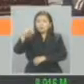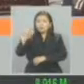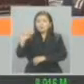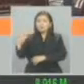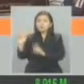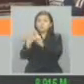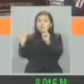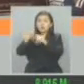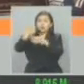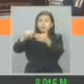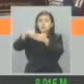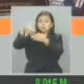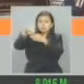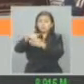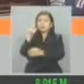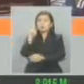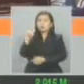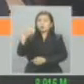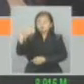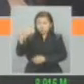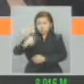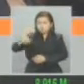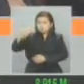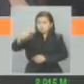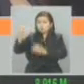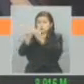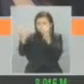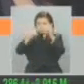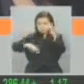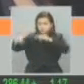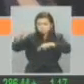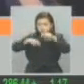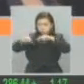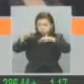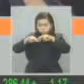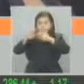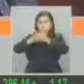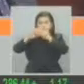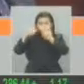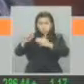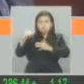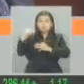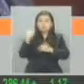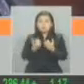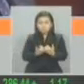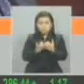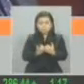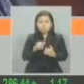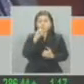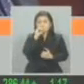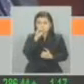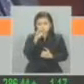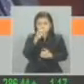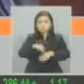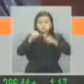ลือกตั้งนะคะซึ่งทางตุลาการศาลรัฐธรรมนูญนะคะก็ได้มีการพิจารณาและในที่สุดนะคะวันนี้ก็มีการวินิจฉัยว่